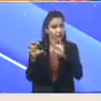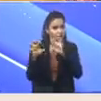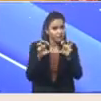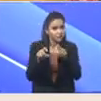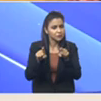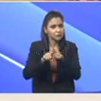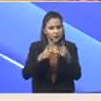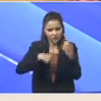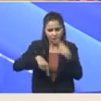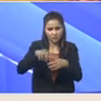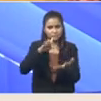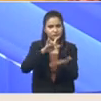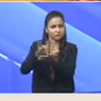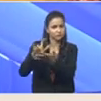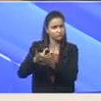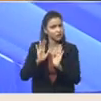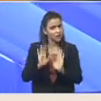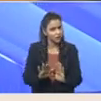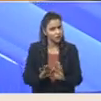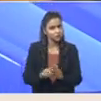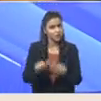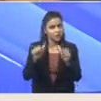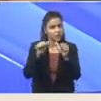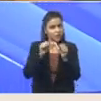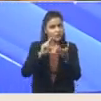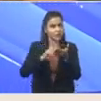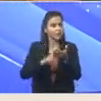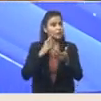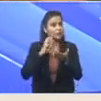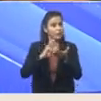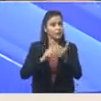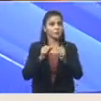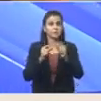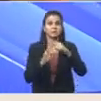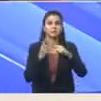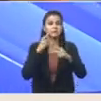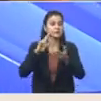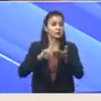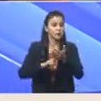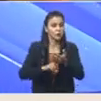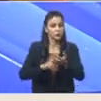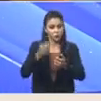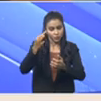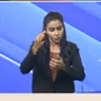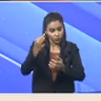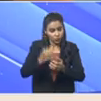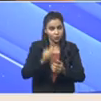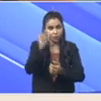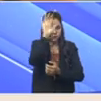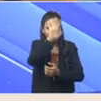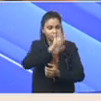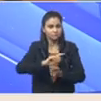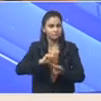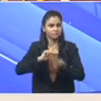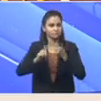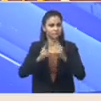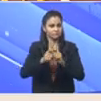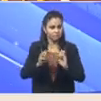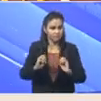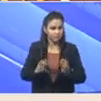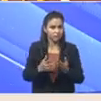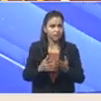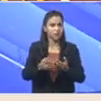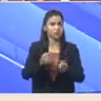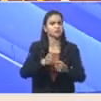हर जगह मौजूद है। एनिमेशन की दुनिया में भारत नई क्रांति करने की राह पर है। भारत